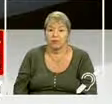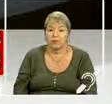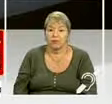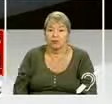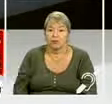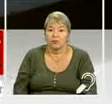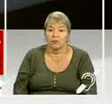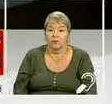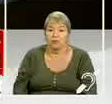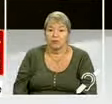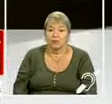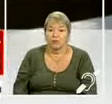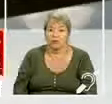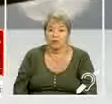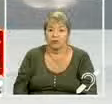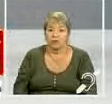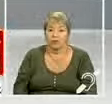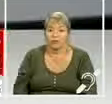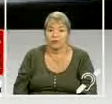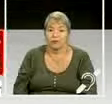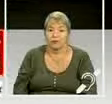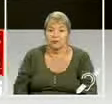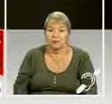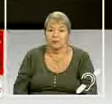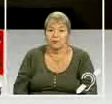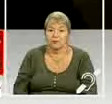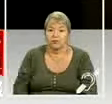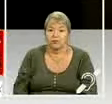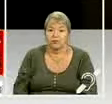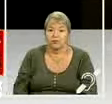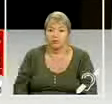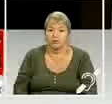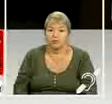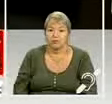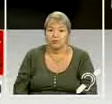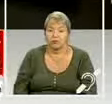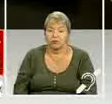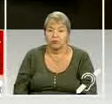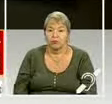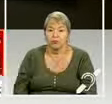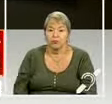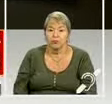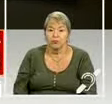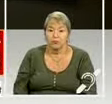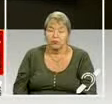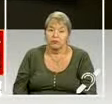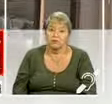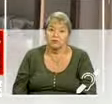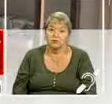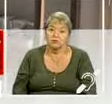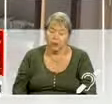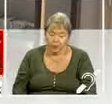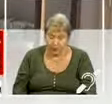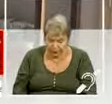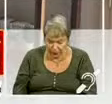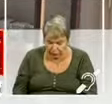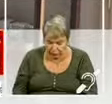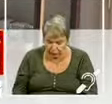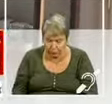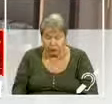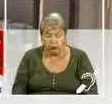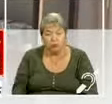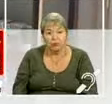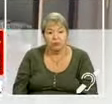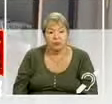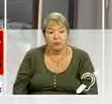să depună o cerere și o declarație la furnizor. Mai sunt trei categorii de clienți care trebuie să depună cerere